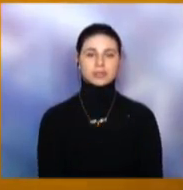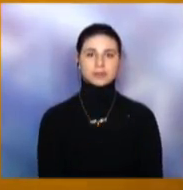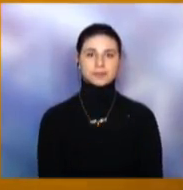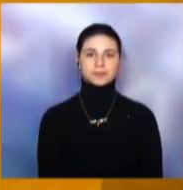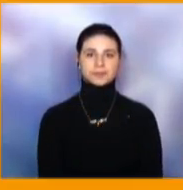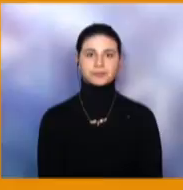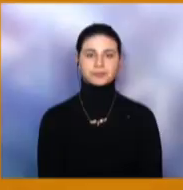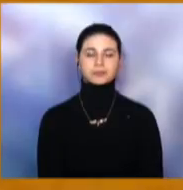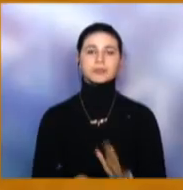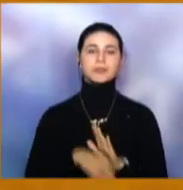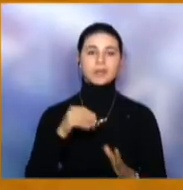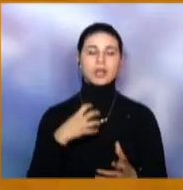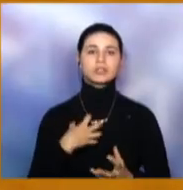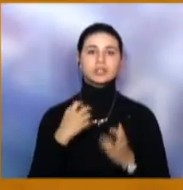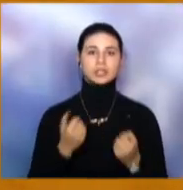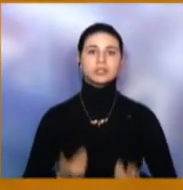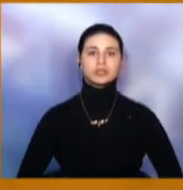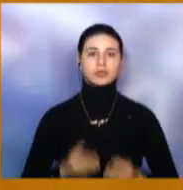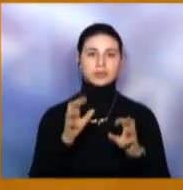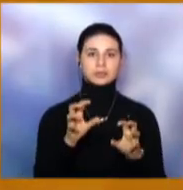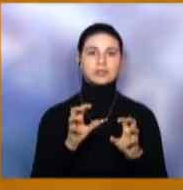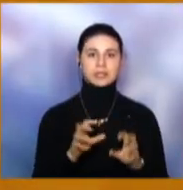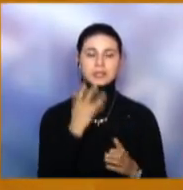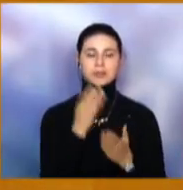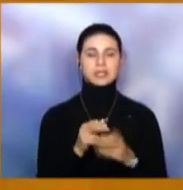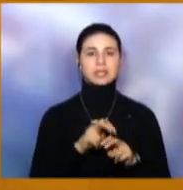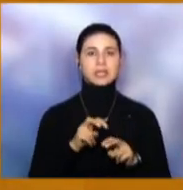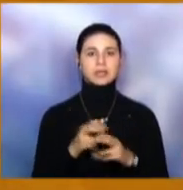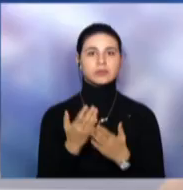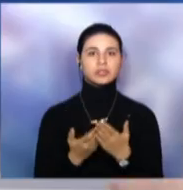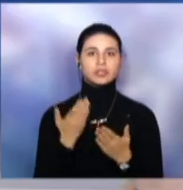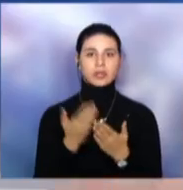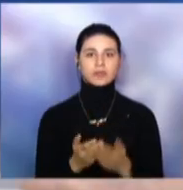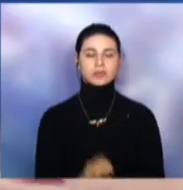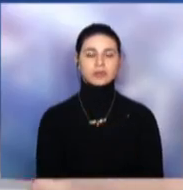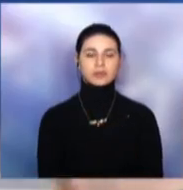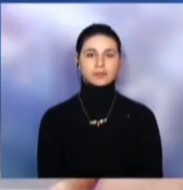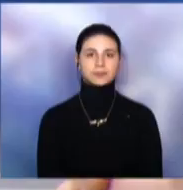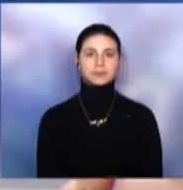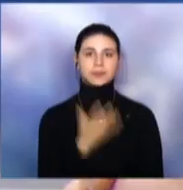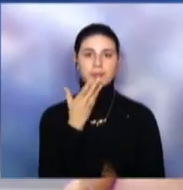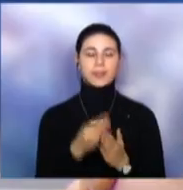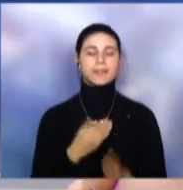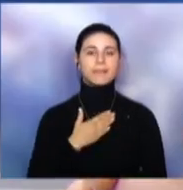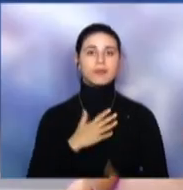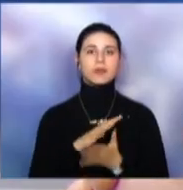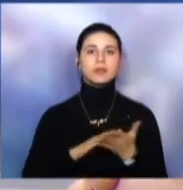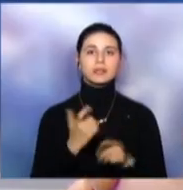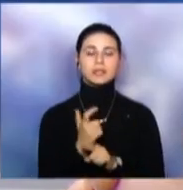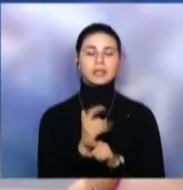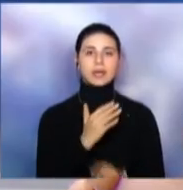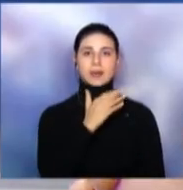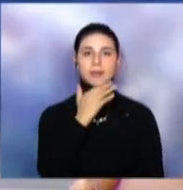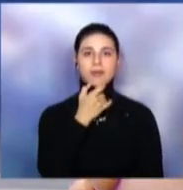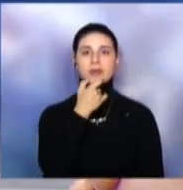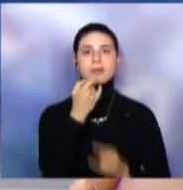თმით. აირჩიე ჯანსაღი ცხოვრების წესი პირადი ექიმის რჩევით. ჩვენ ვაგრძელებთ, ძალიან ბევრი მაყურებელი